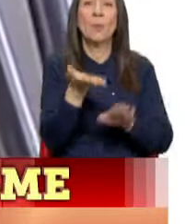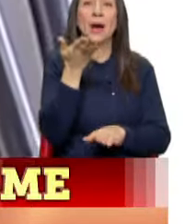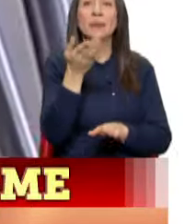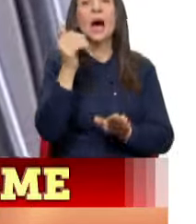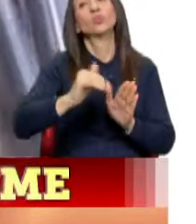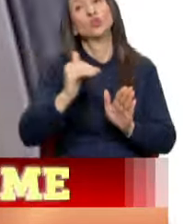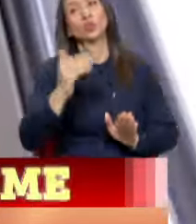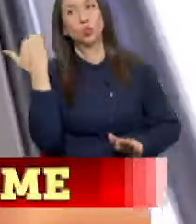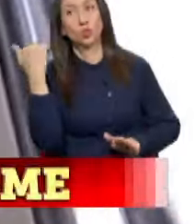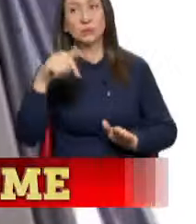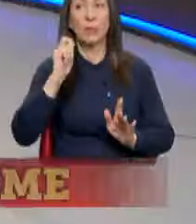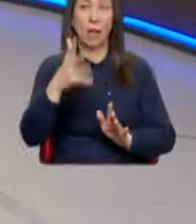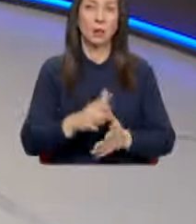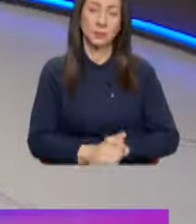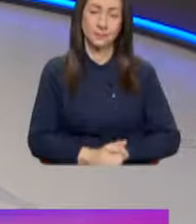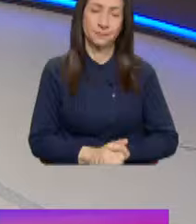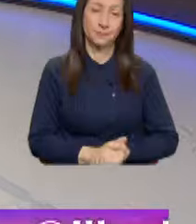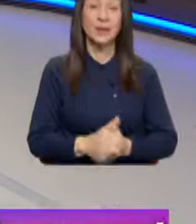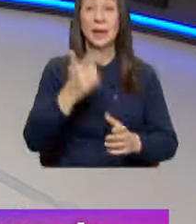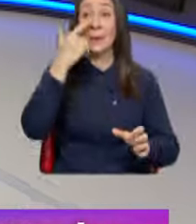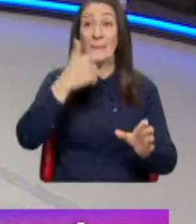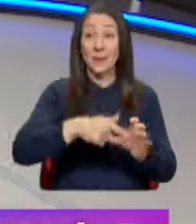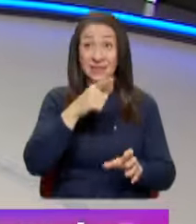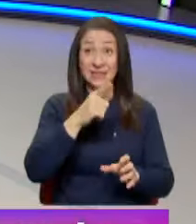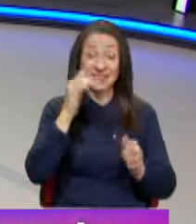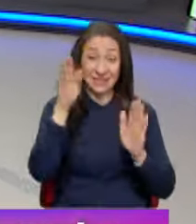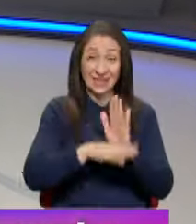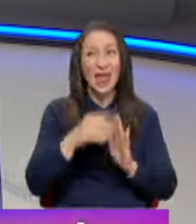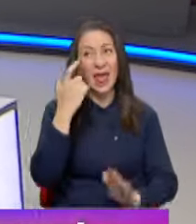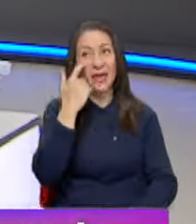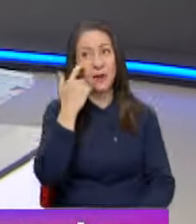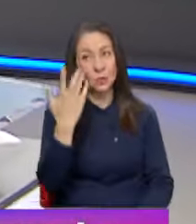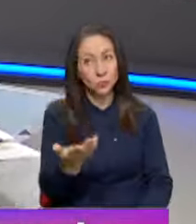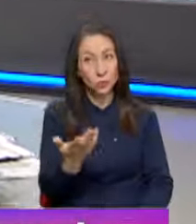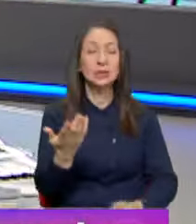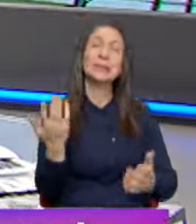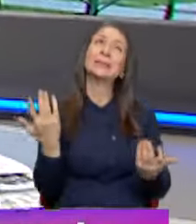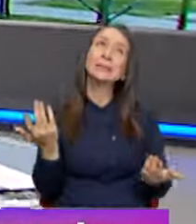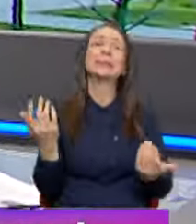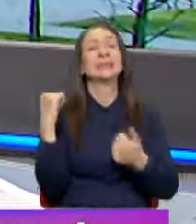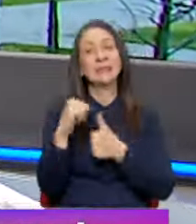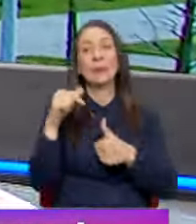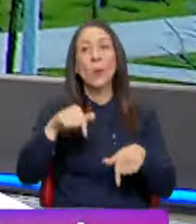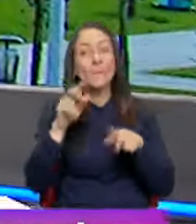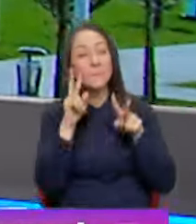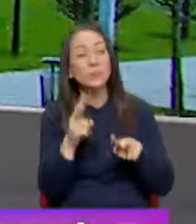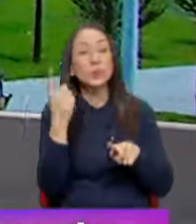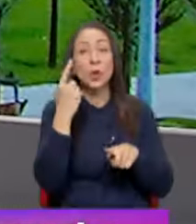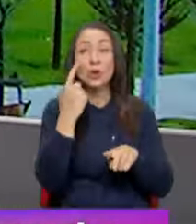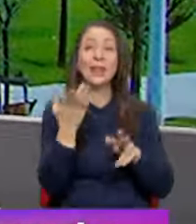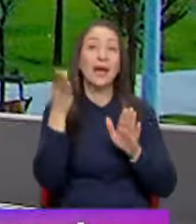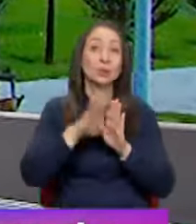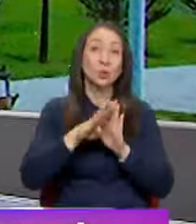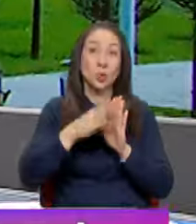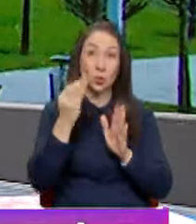daha ucuzdu akaryakıt indirimi Hayırlı olsun yine de şimdi bugüne baktığımızda Düne göre daha